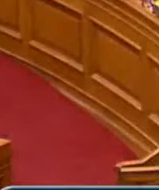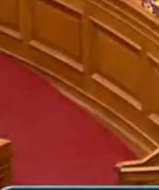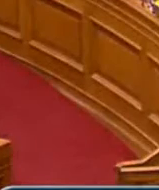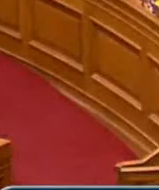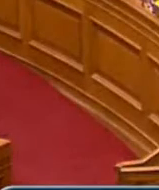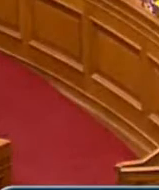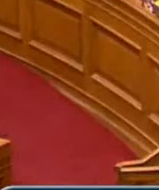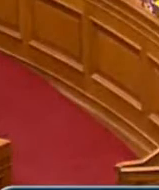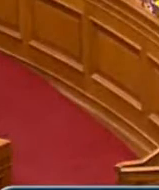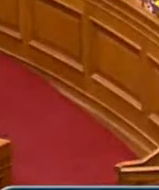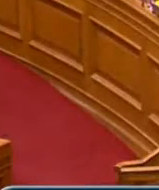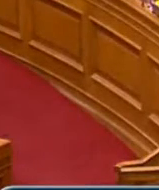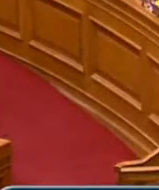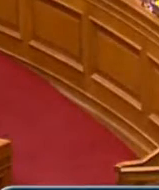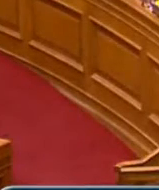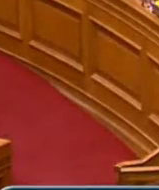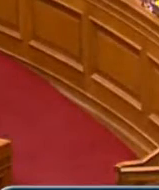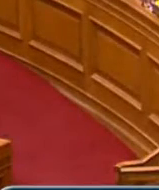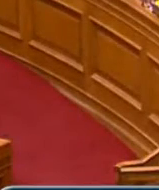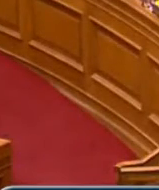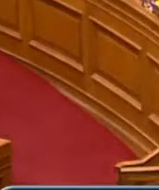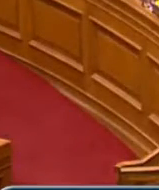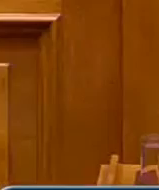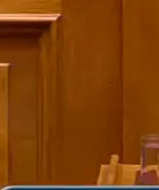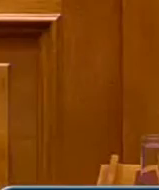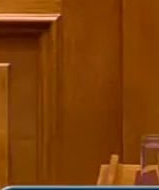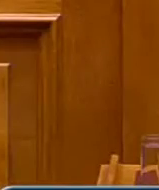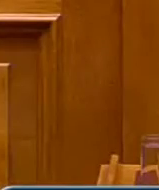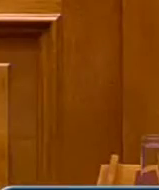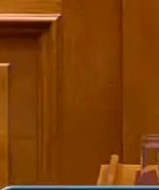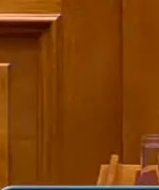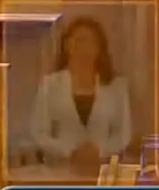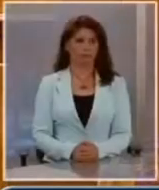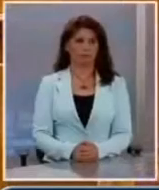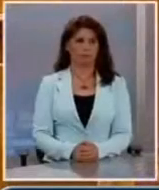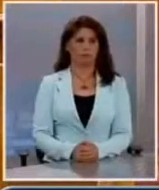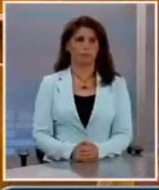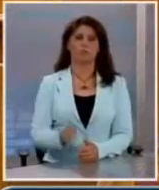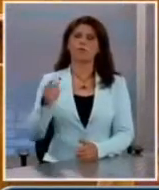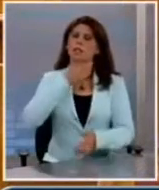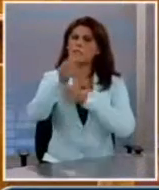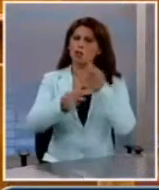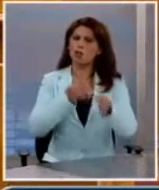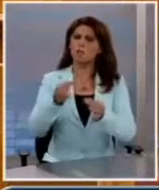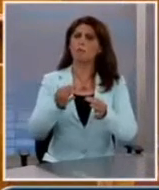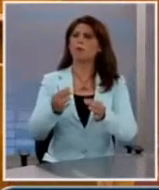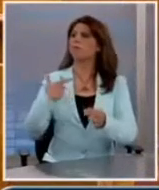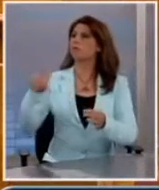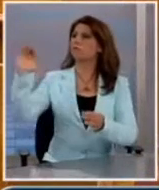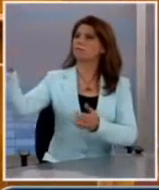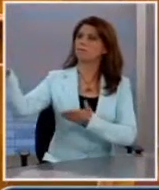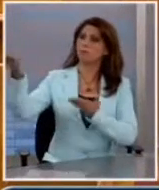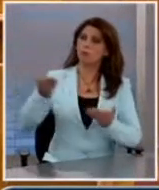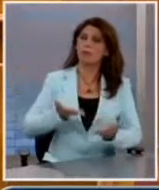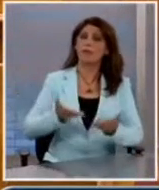Εάν θέλετε να συζητήσετε, μπορείτε να βγείτε και εκτός αίθουσας. Σας μίλησε λοιπόν και ο προσκληθής από την αντιπολίτευση, κύριος Γιαννίτσης,